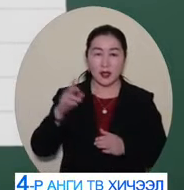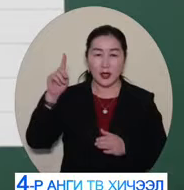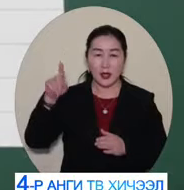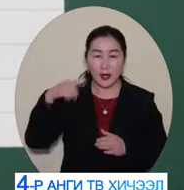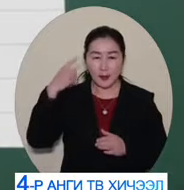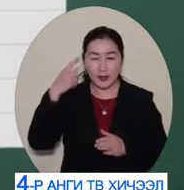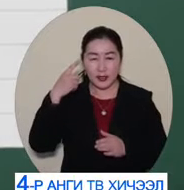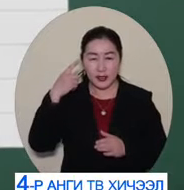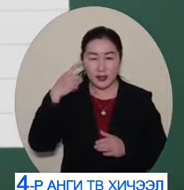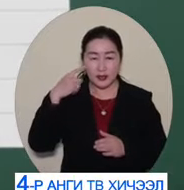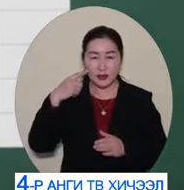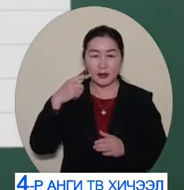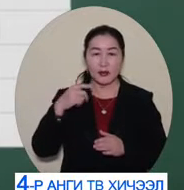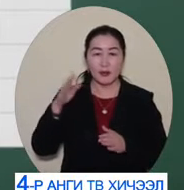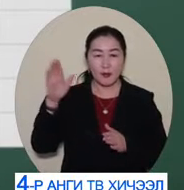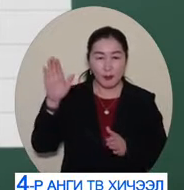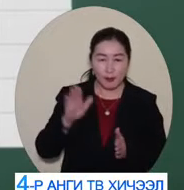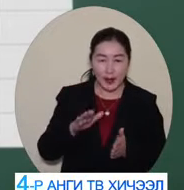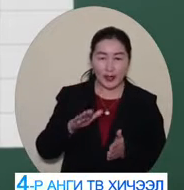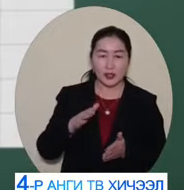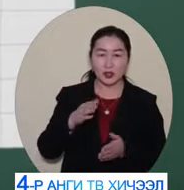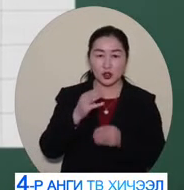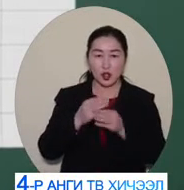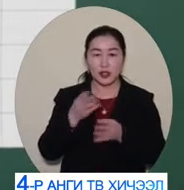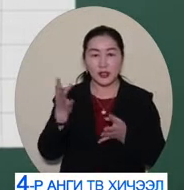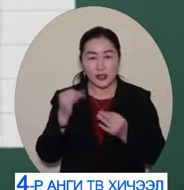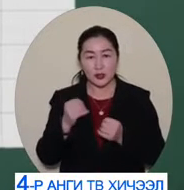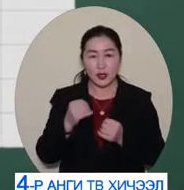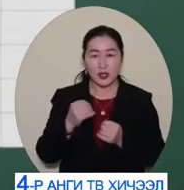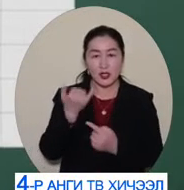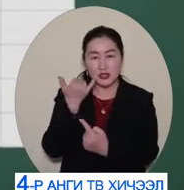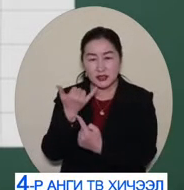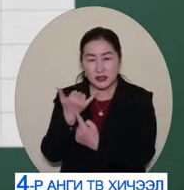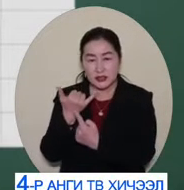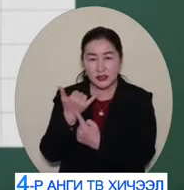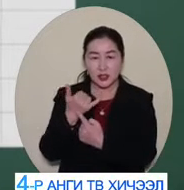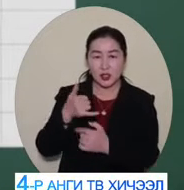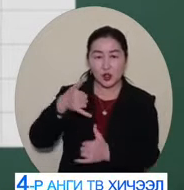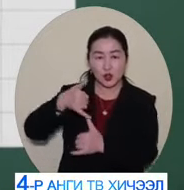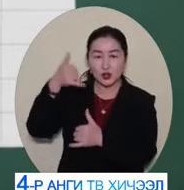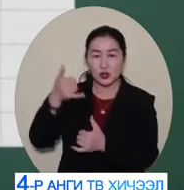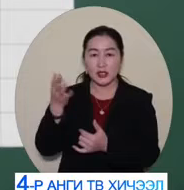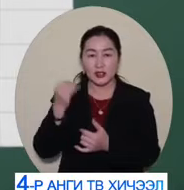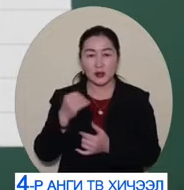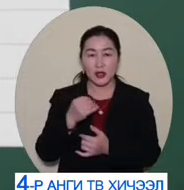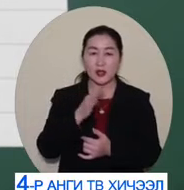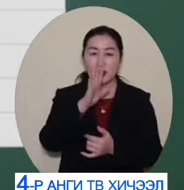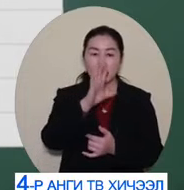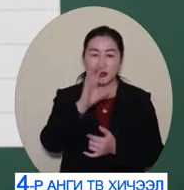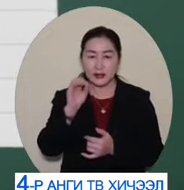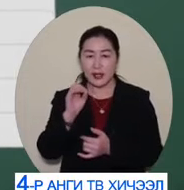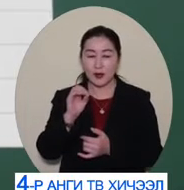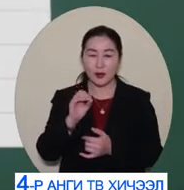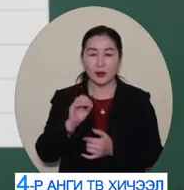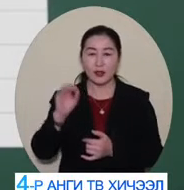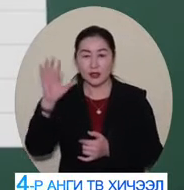тоонуудыг бичлээ. Одоо ингээд ажиглаж байхад хамгийн бага тоон хэд байна вэ хүмүүс те? 50 байна тийм ээ энэ цэцэгний